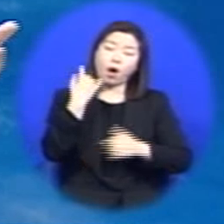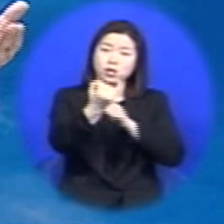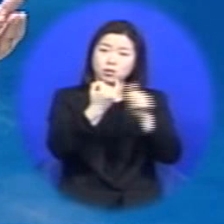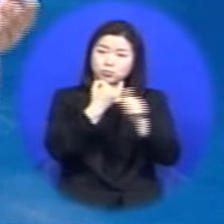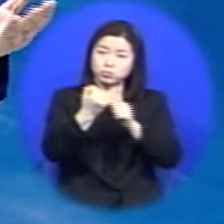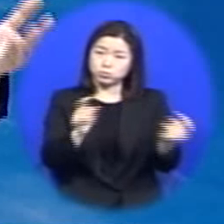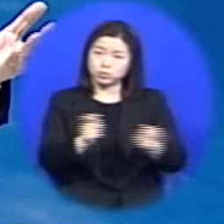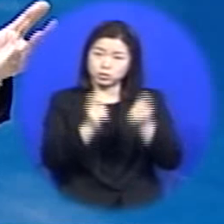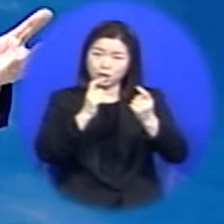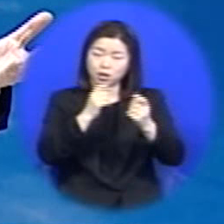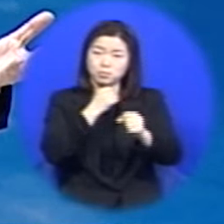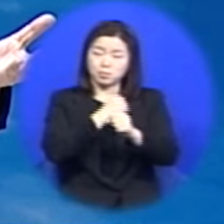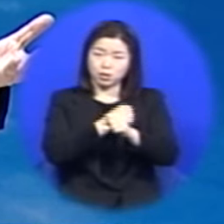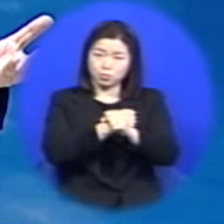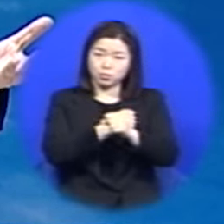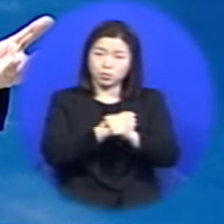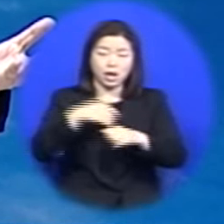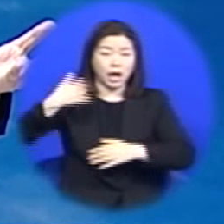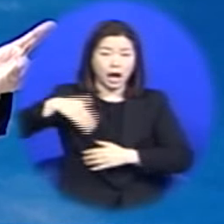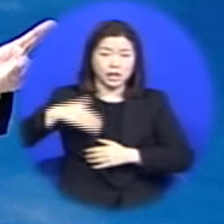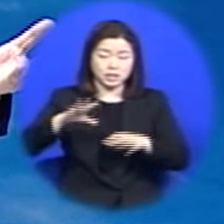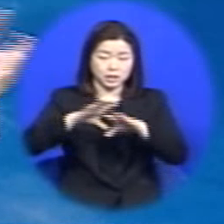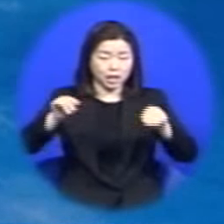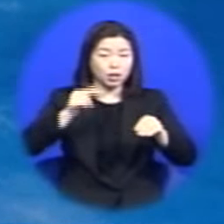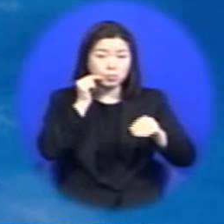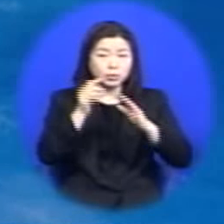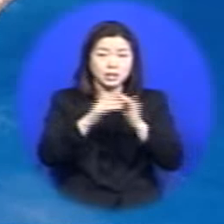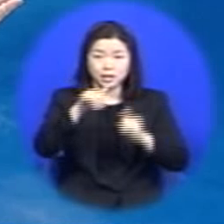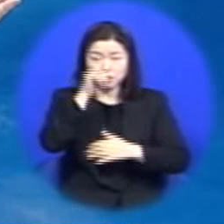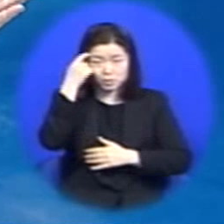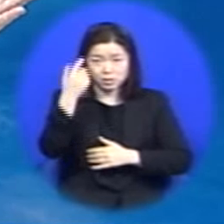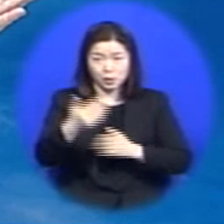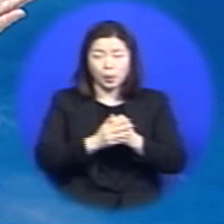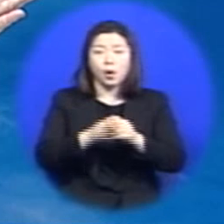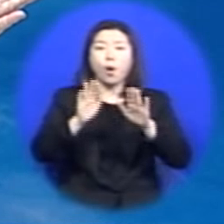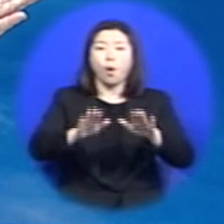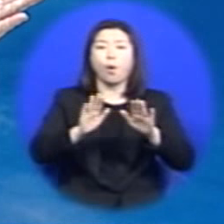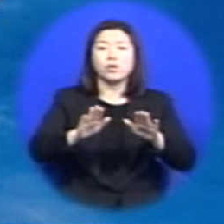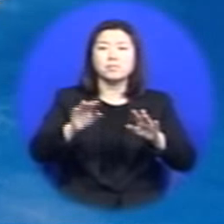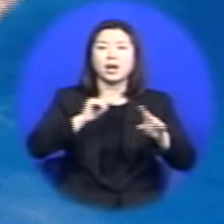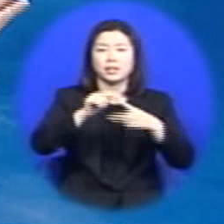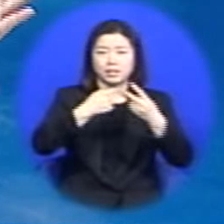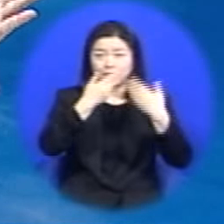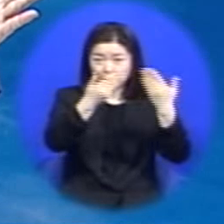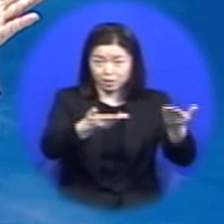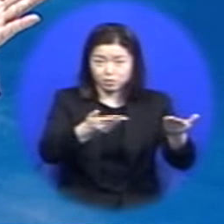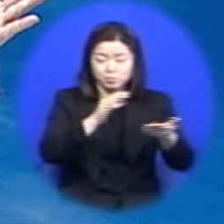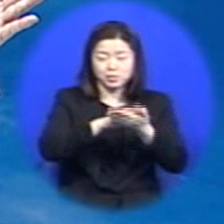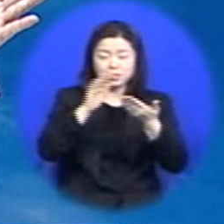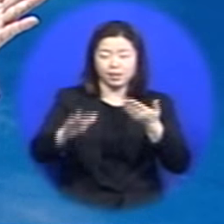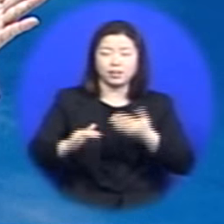아직도 해결 안 하시고 오신 분이 있으십니까? 오늘만 봐줍니다. 오늘만